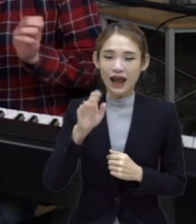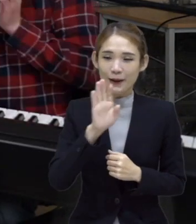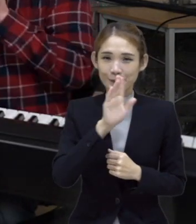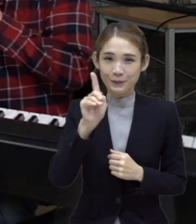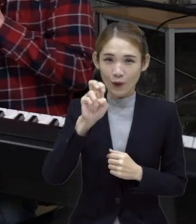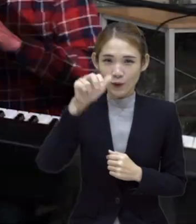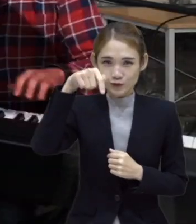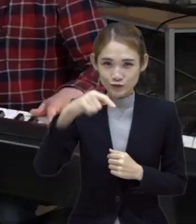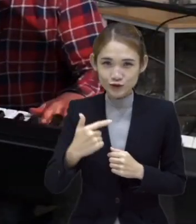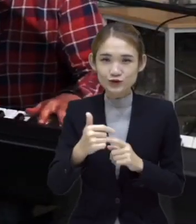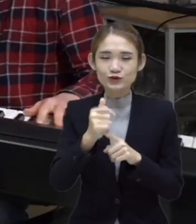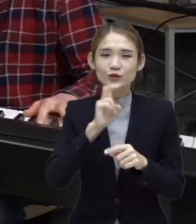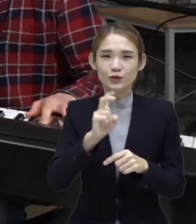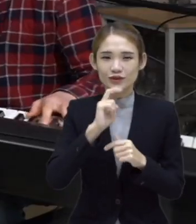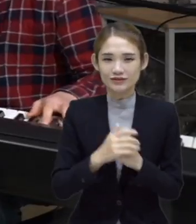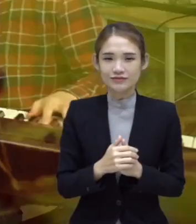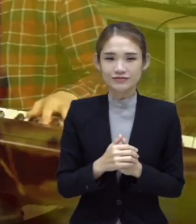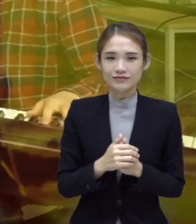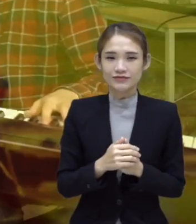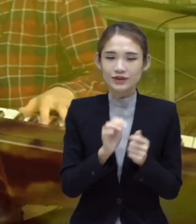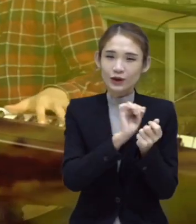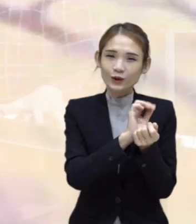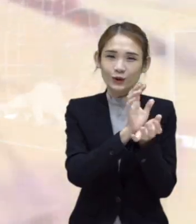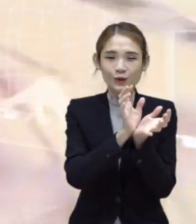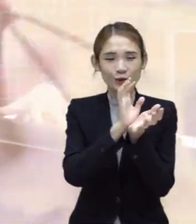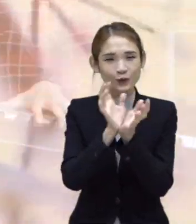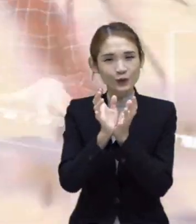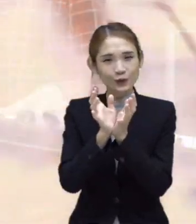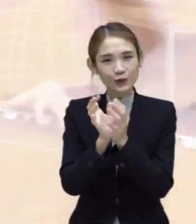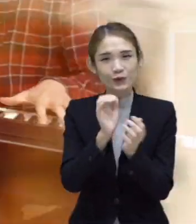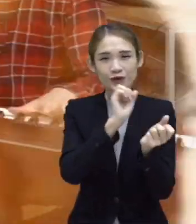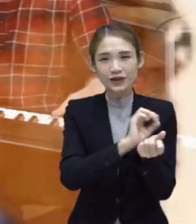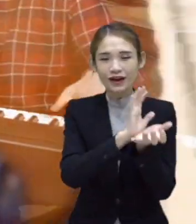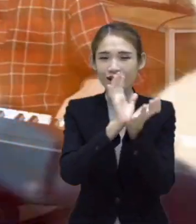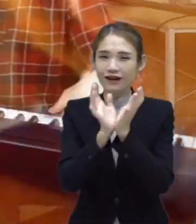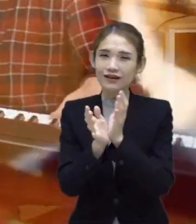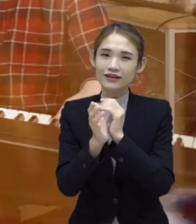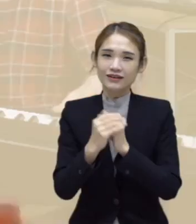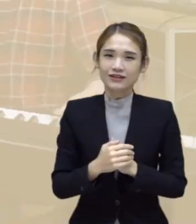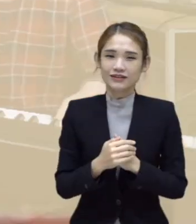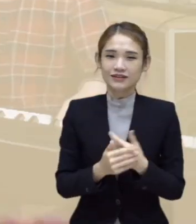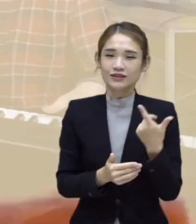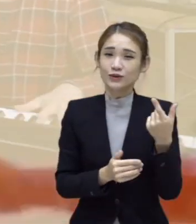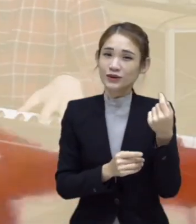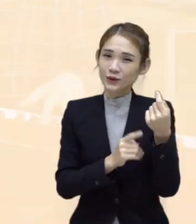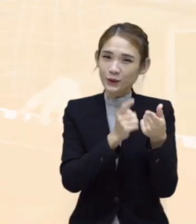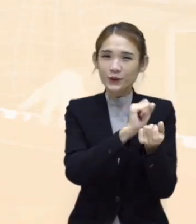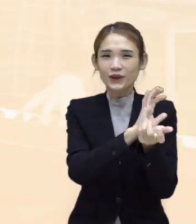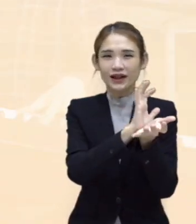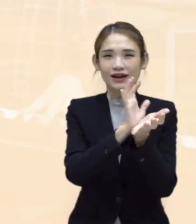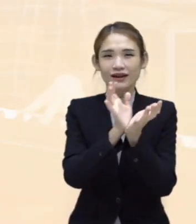씨. 아 네 장범준님. 아, 아, 아, 아. 꽃송이가 꽃송이가 그 꽃 한